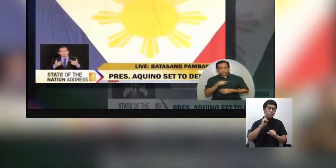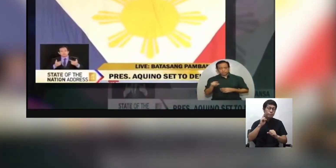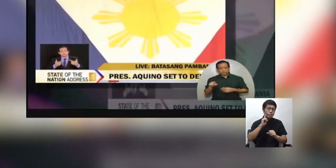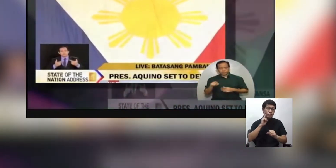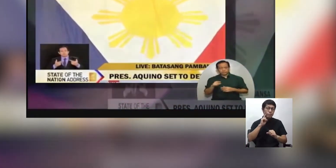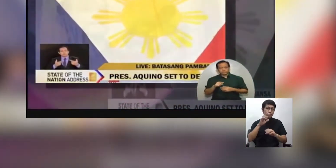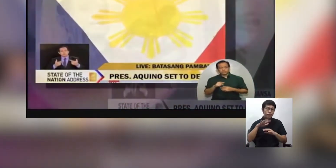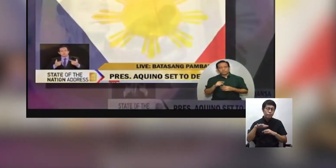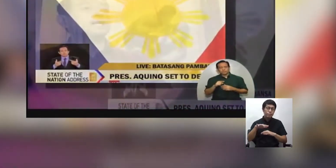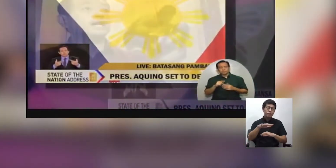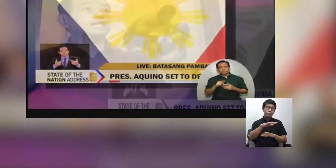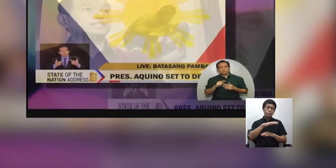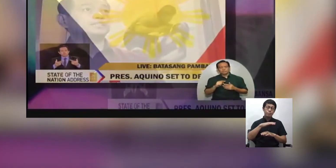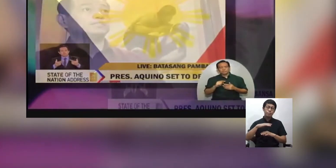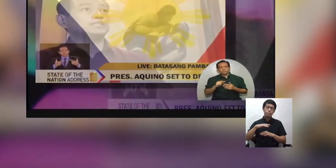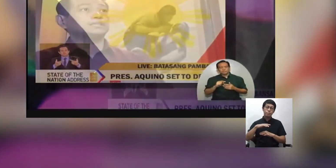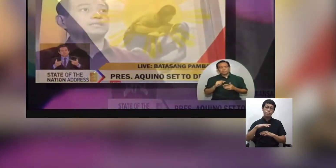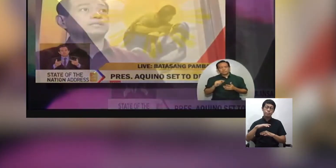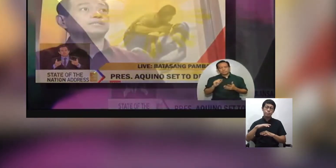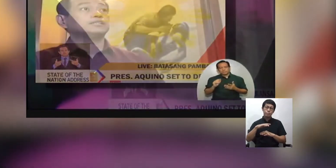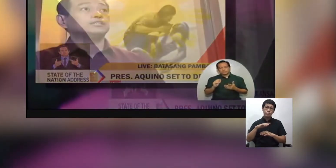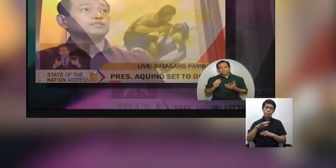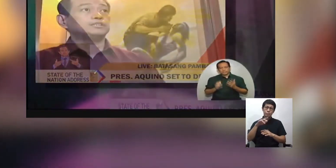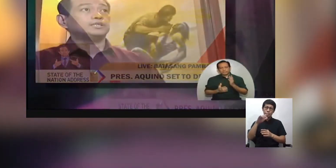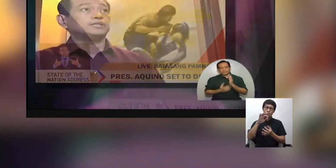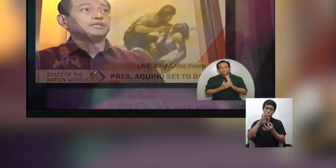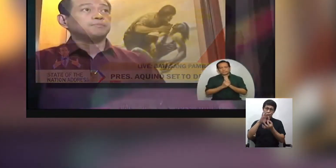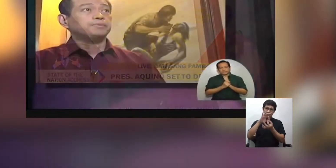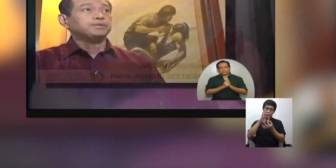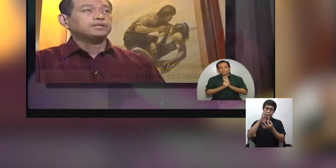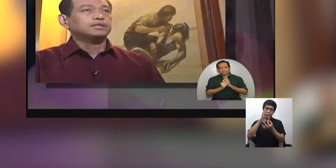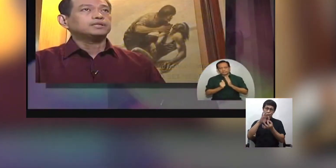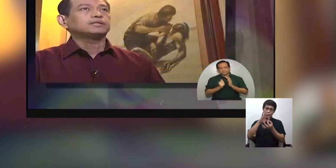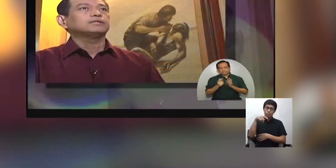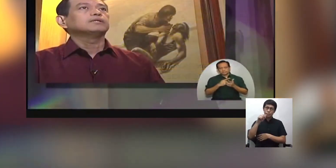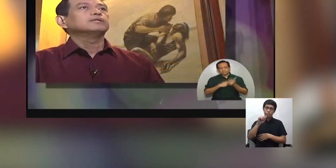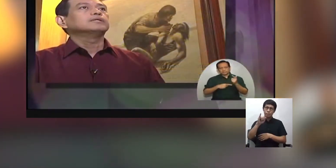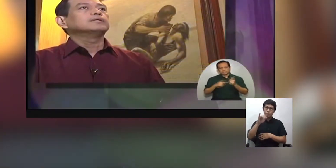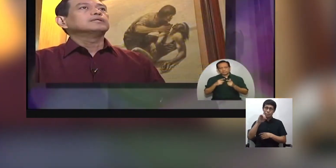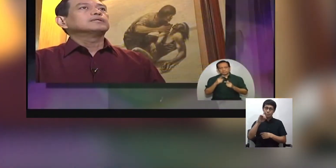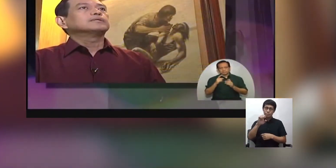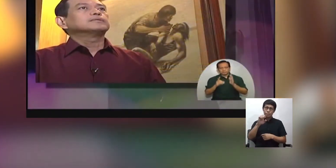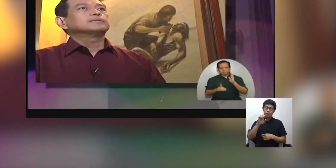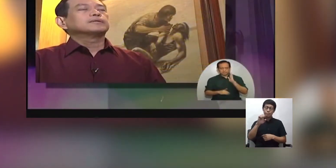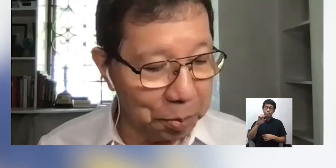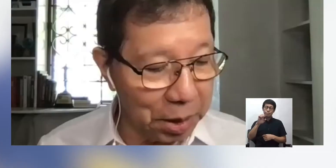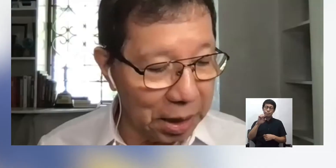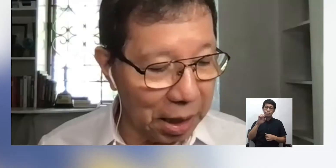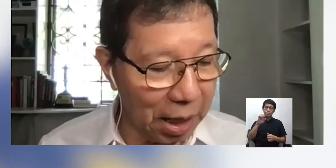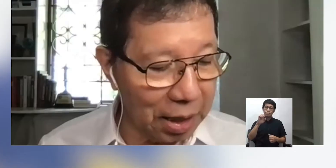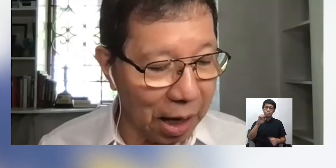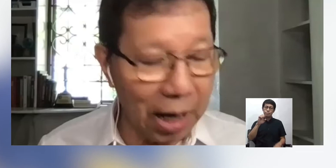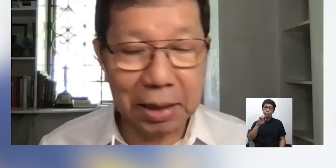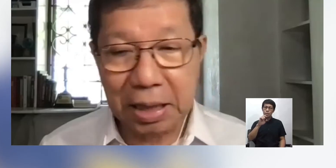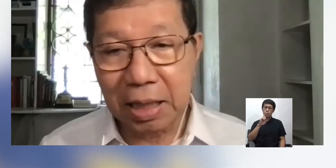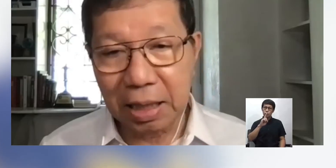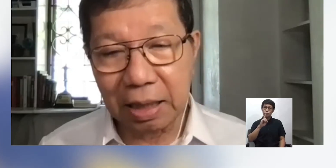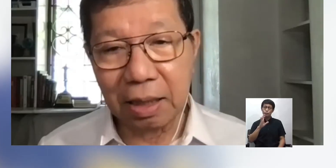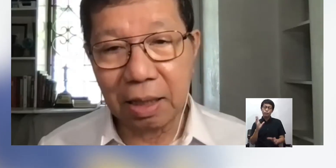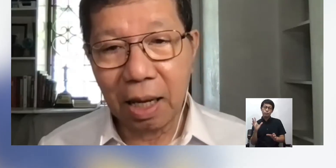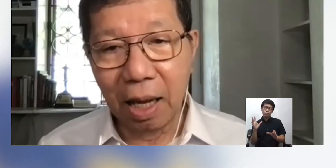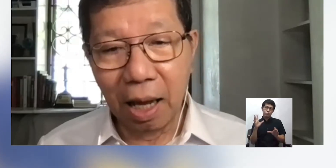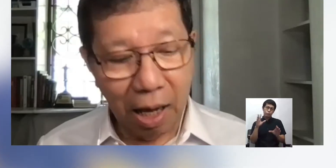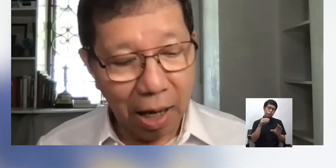Deaf Empowerment, the Philippine Association of Interpreters for Deaf Empowerment, o